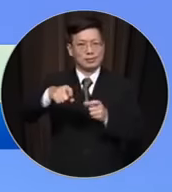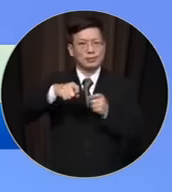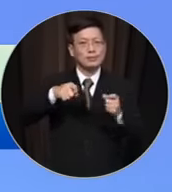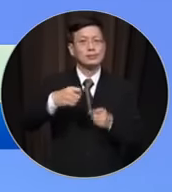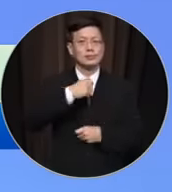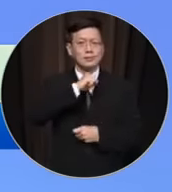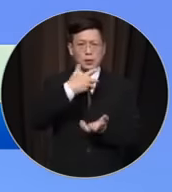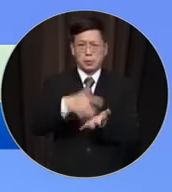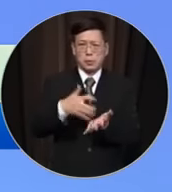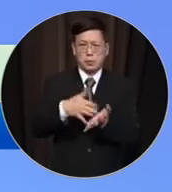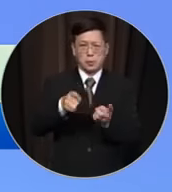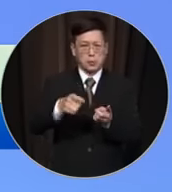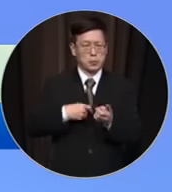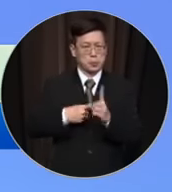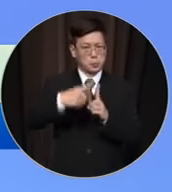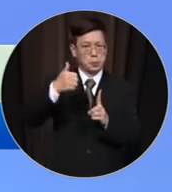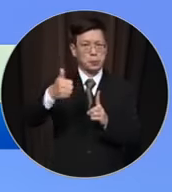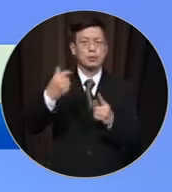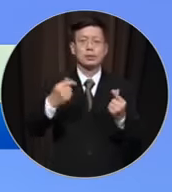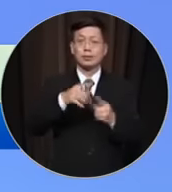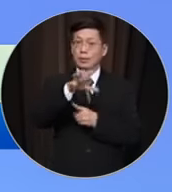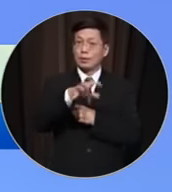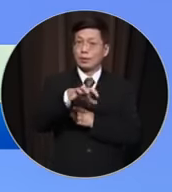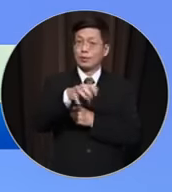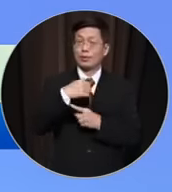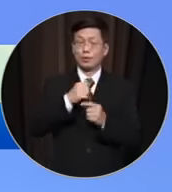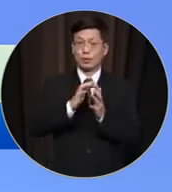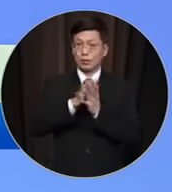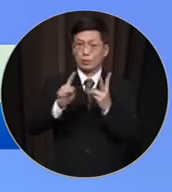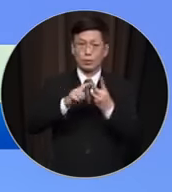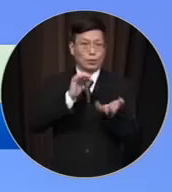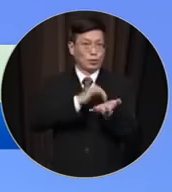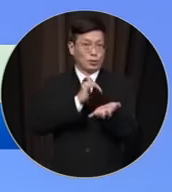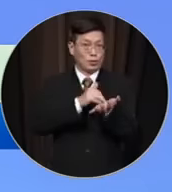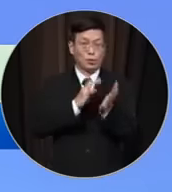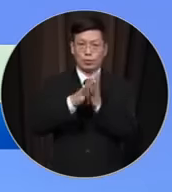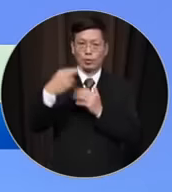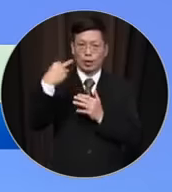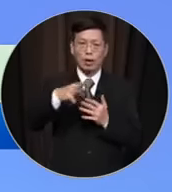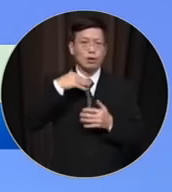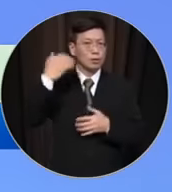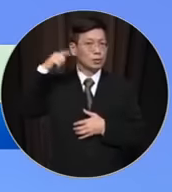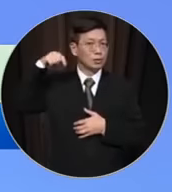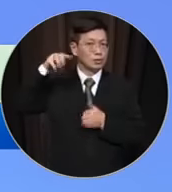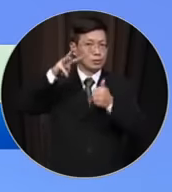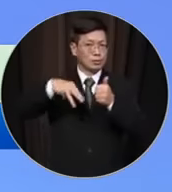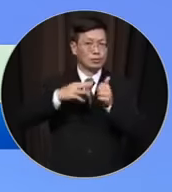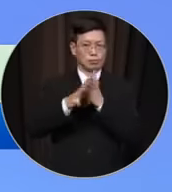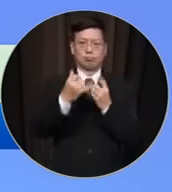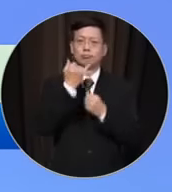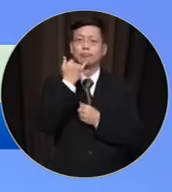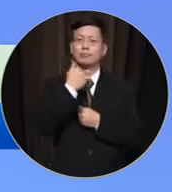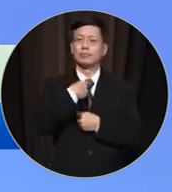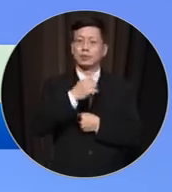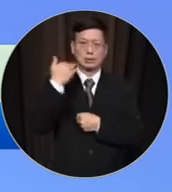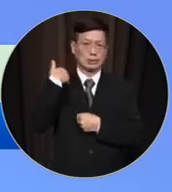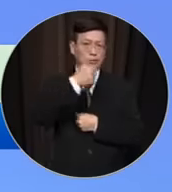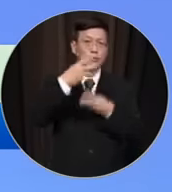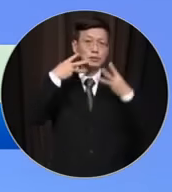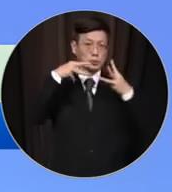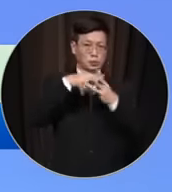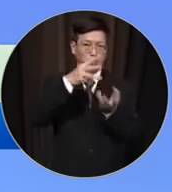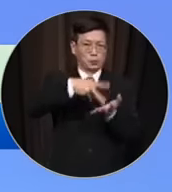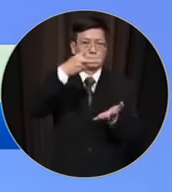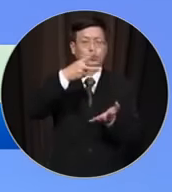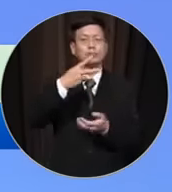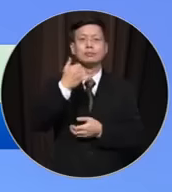国有非常强的外交实力，不只是农耕队、医疗队，我们还有质询外交。我去过我们的邦交国布基纳法索两次，